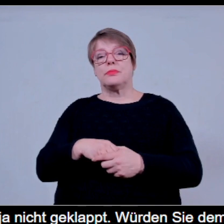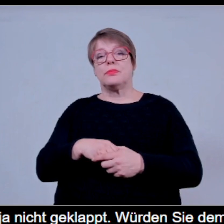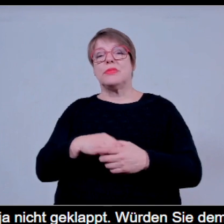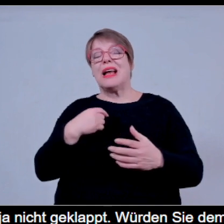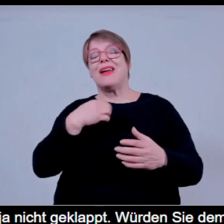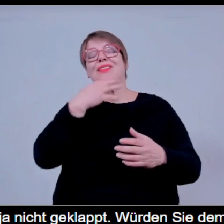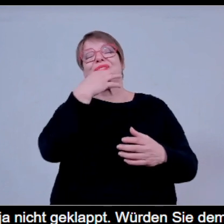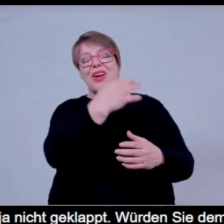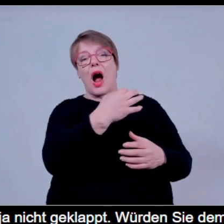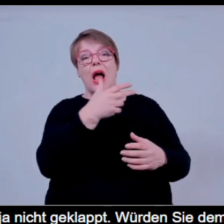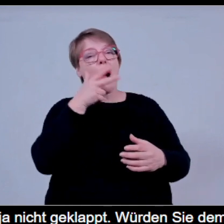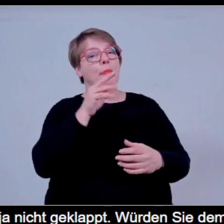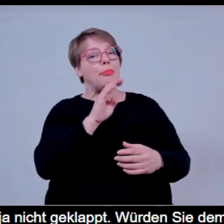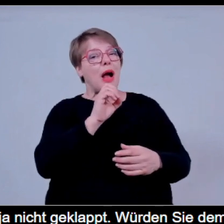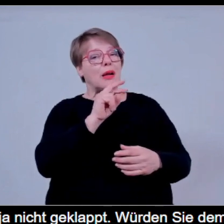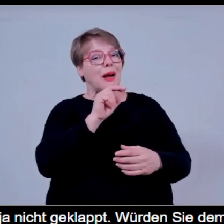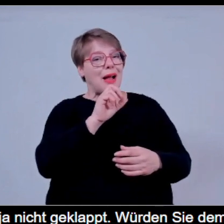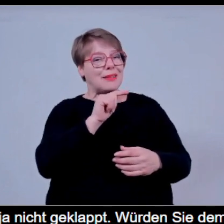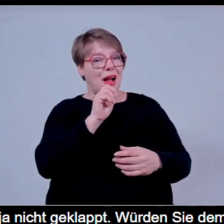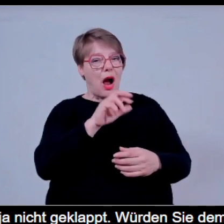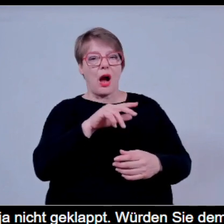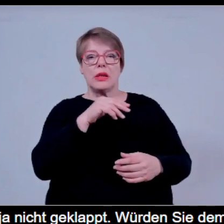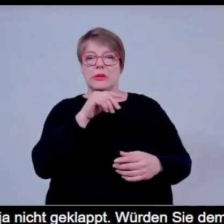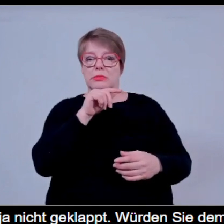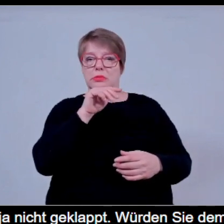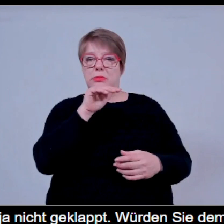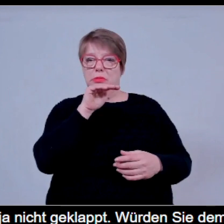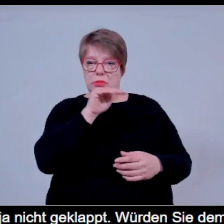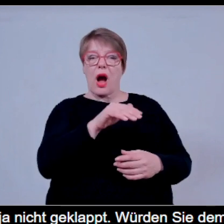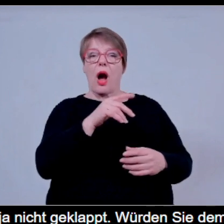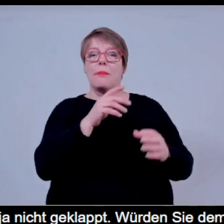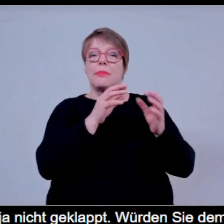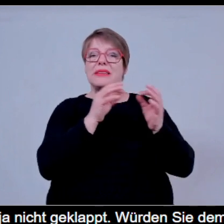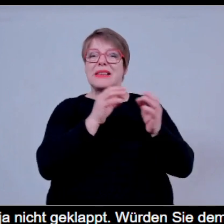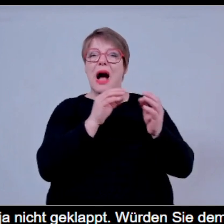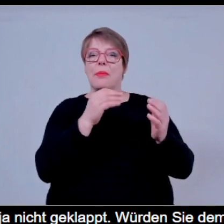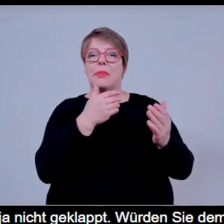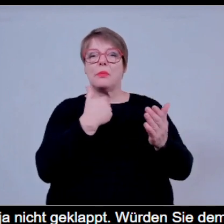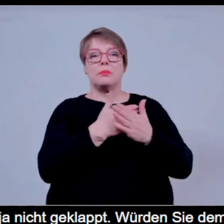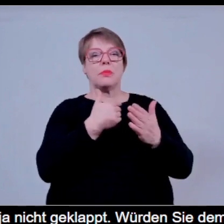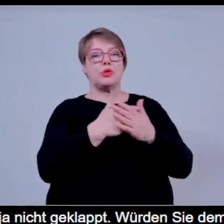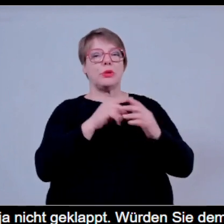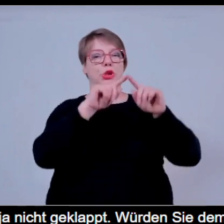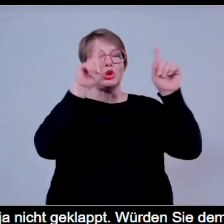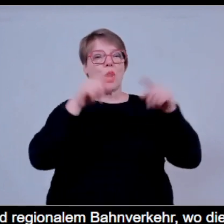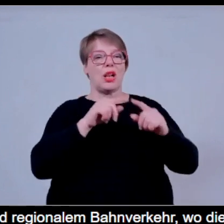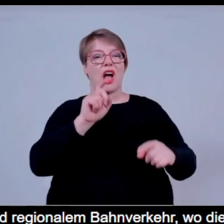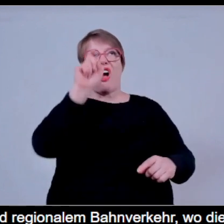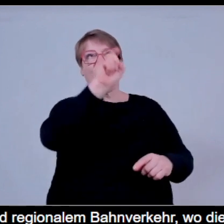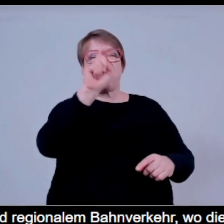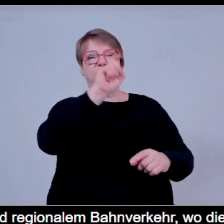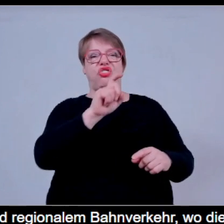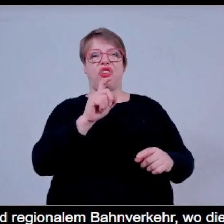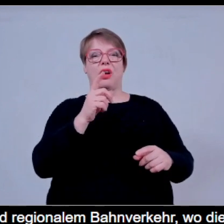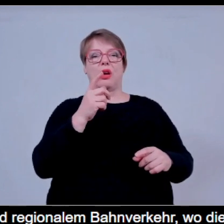Also, wir werden mit diesem Coronavirus leben müssen. Das sagen die meisten Experten und mit wem sie auch